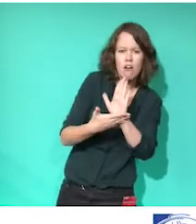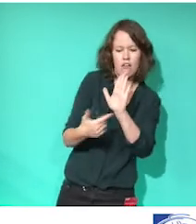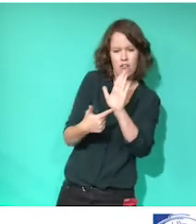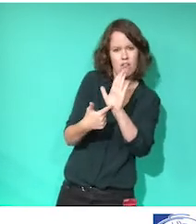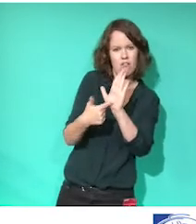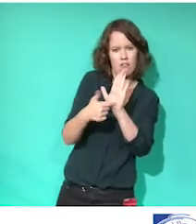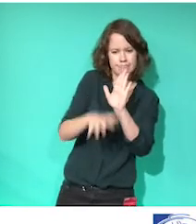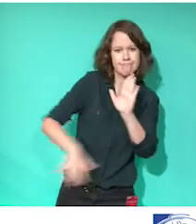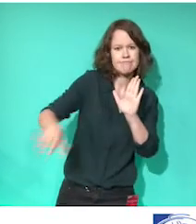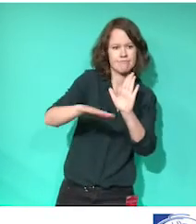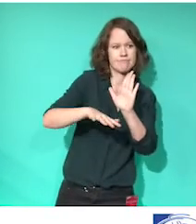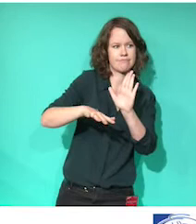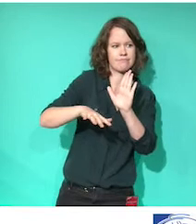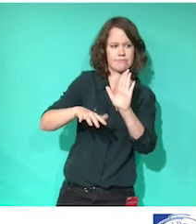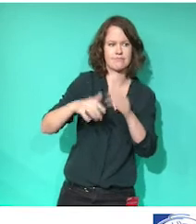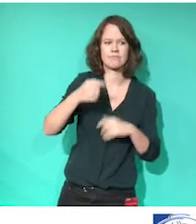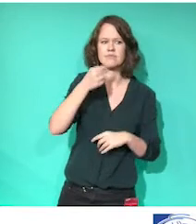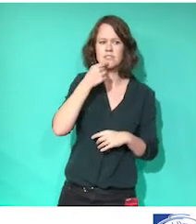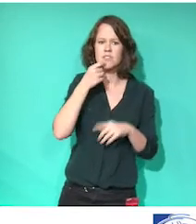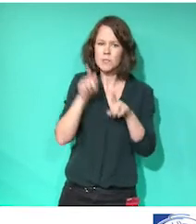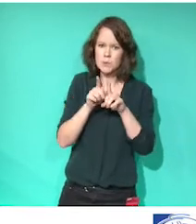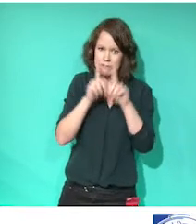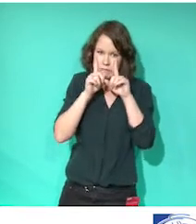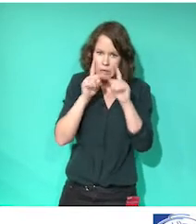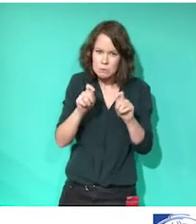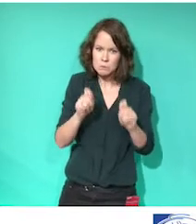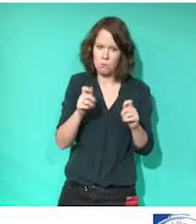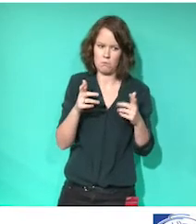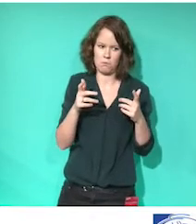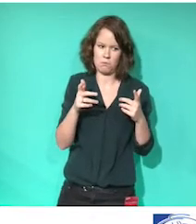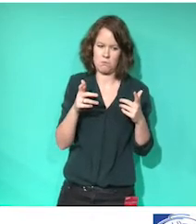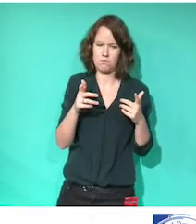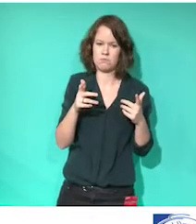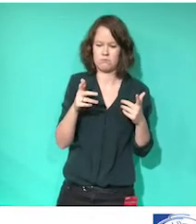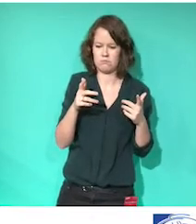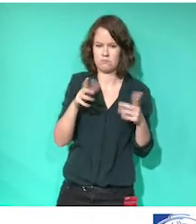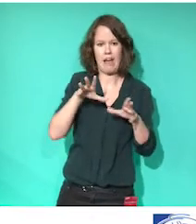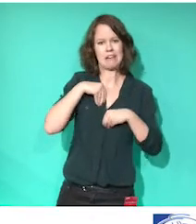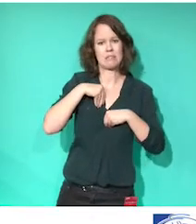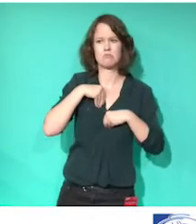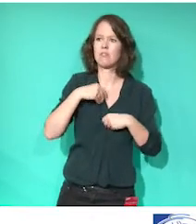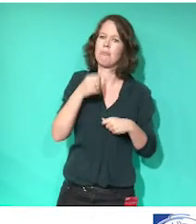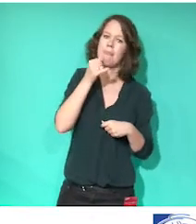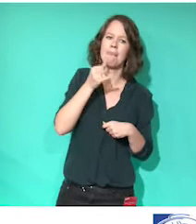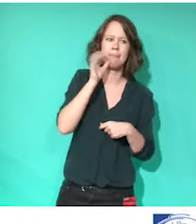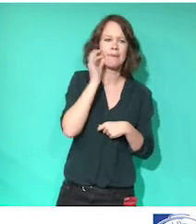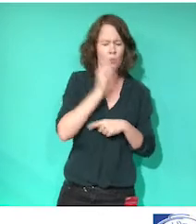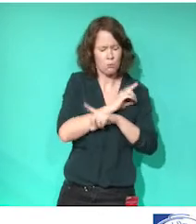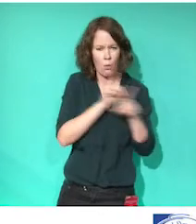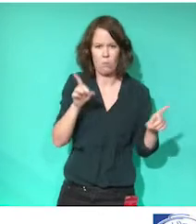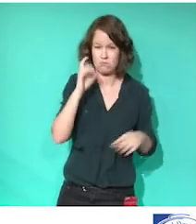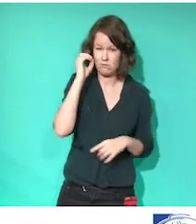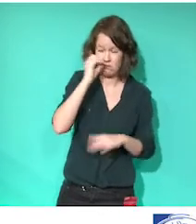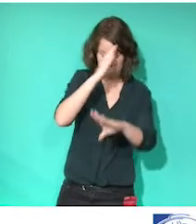surtout avoir la tolérance zéro sur ce sexisme, voilà. Et essayer, pas hésiter à le dénoncer. Voilà,